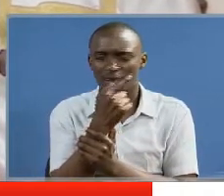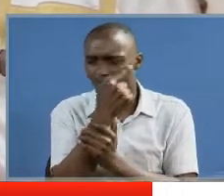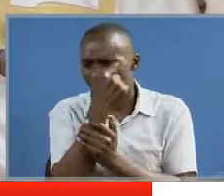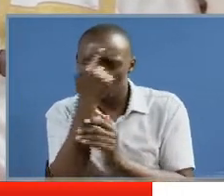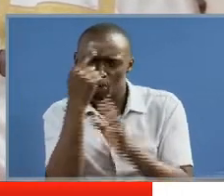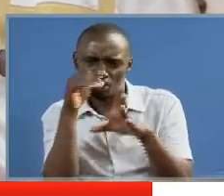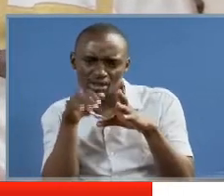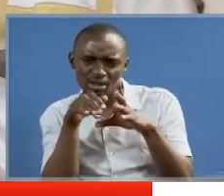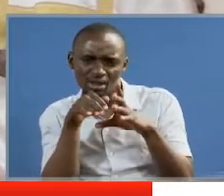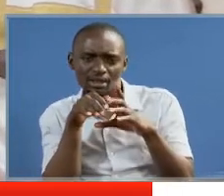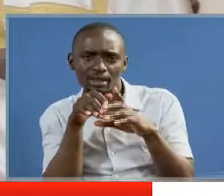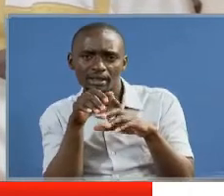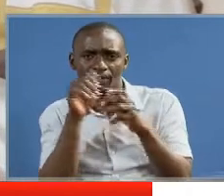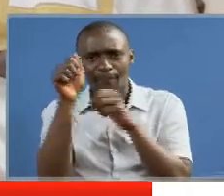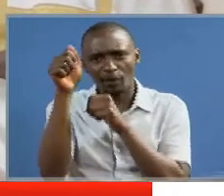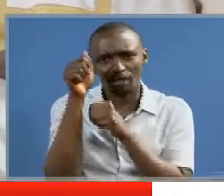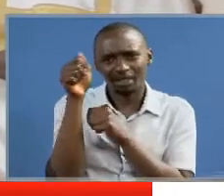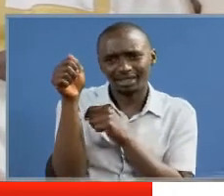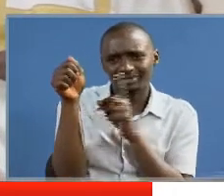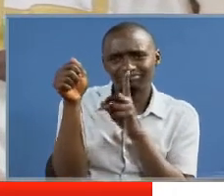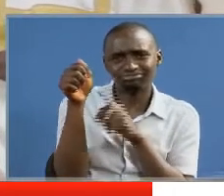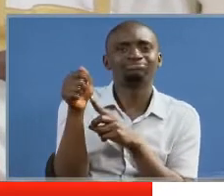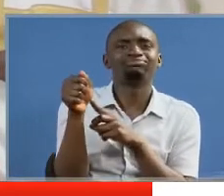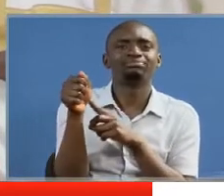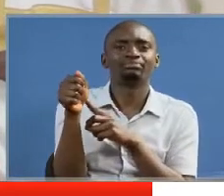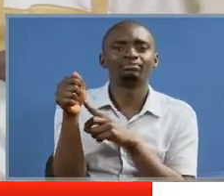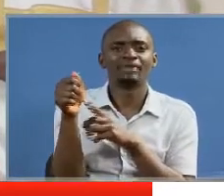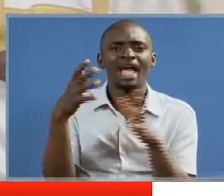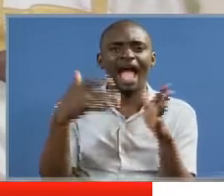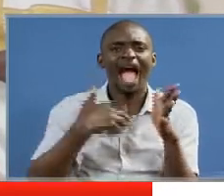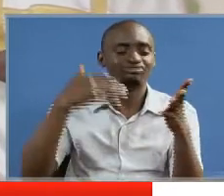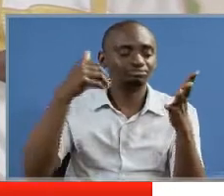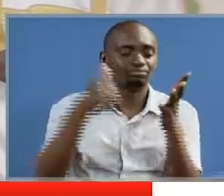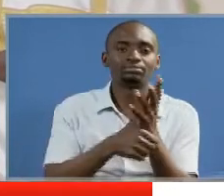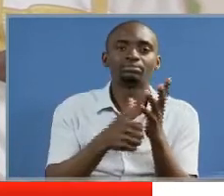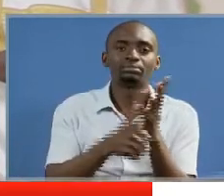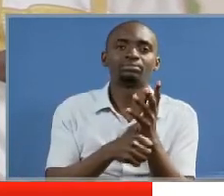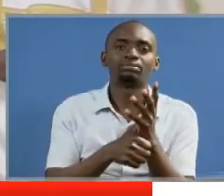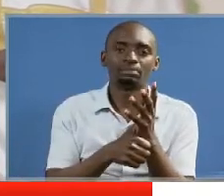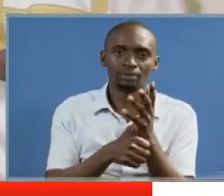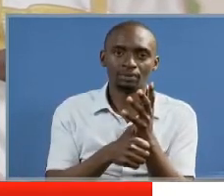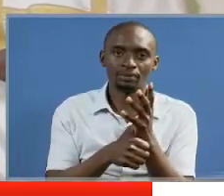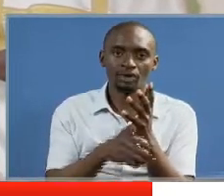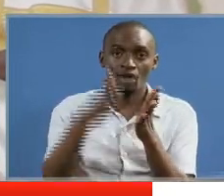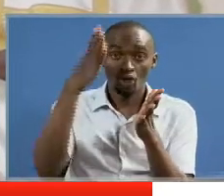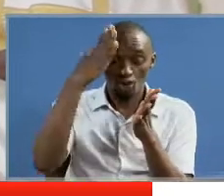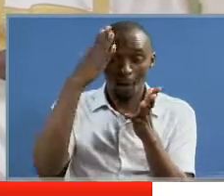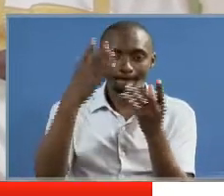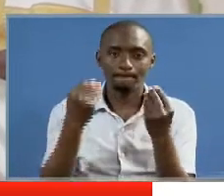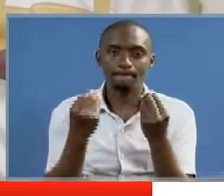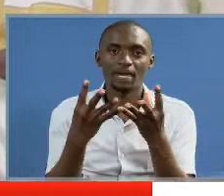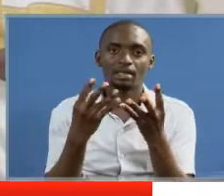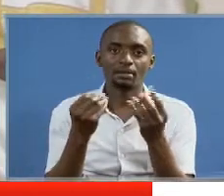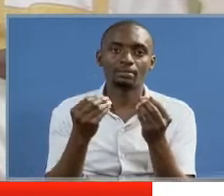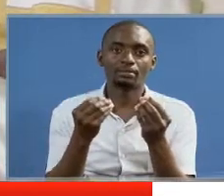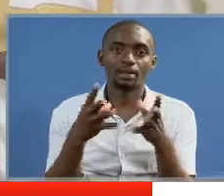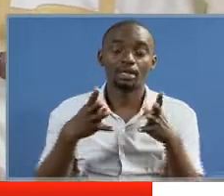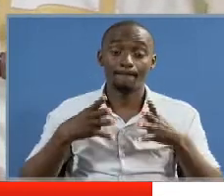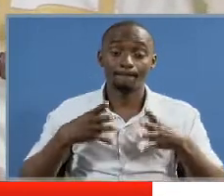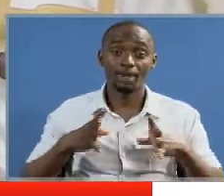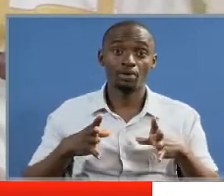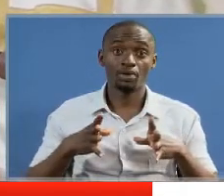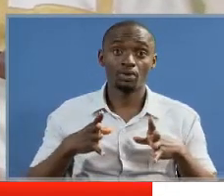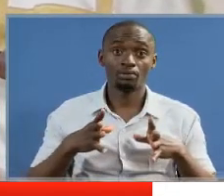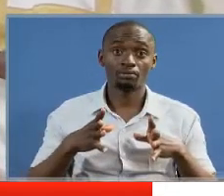katika hii siasa kuna shida. Unajua watu wengi mamlaka